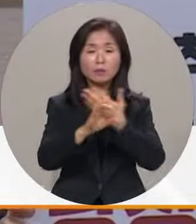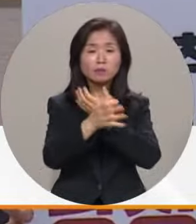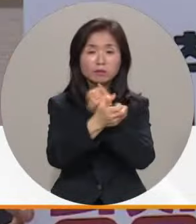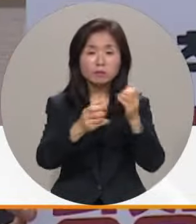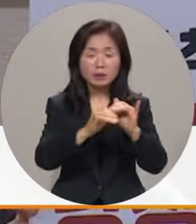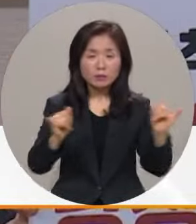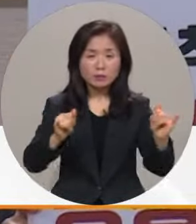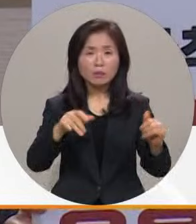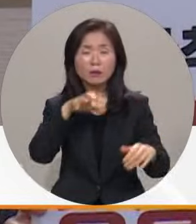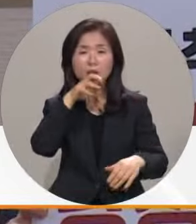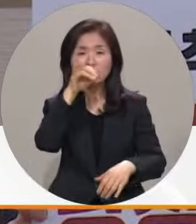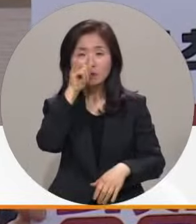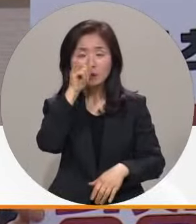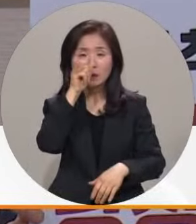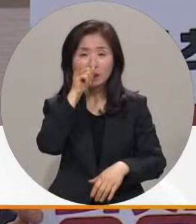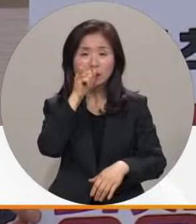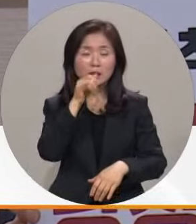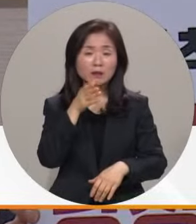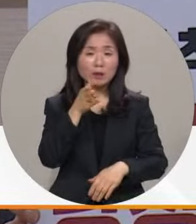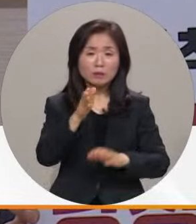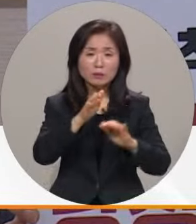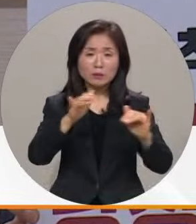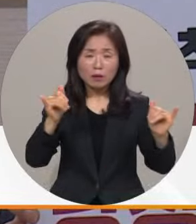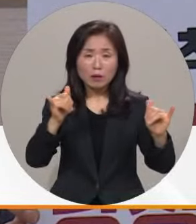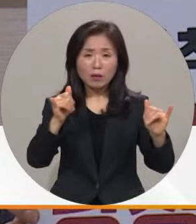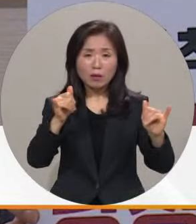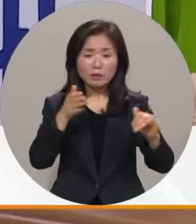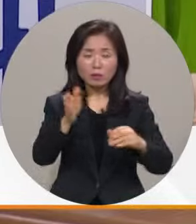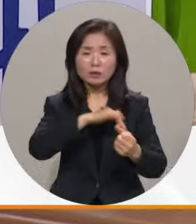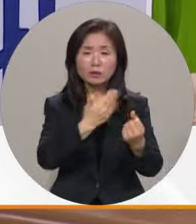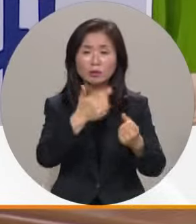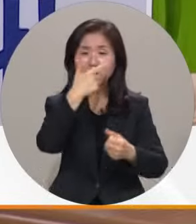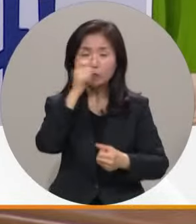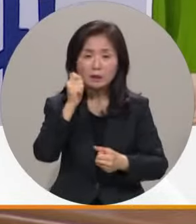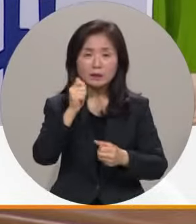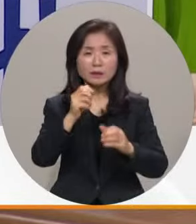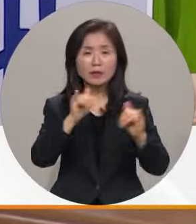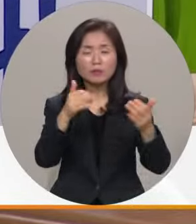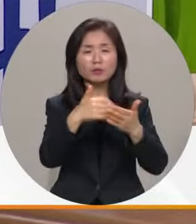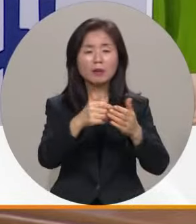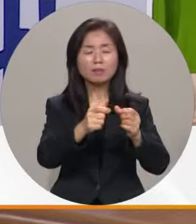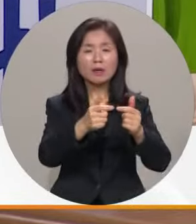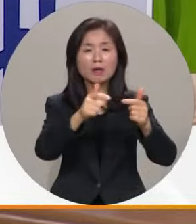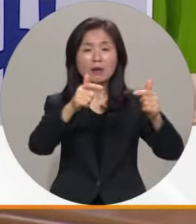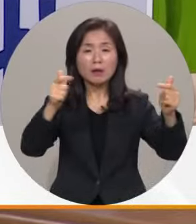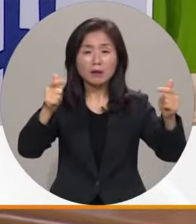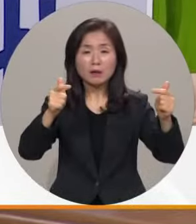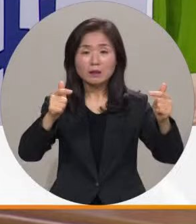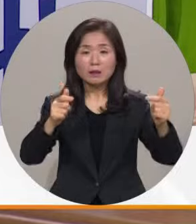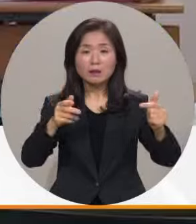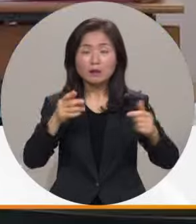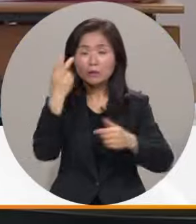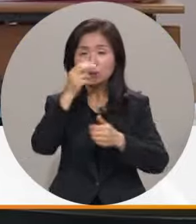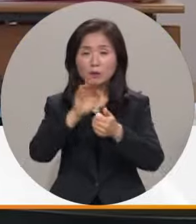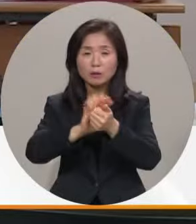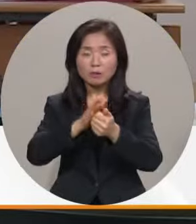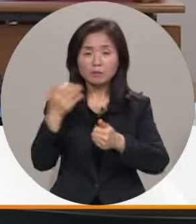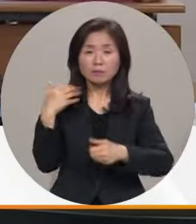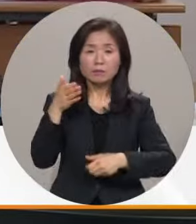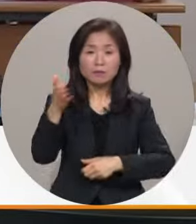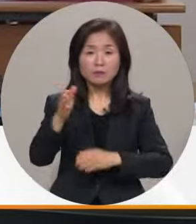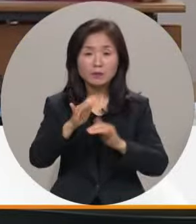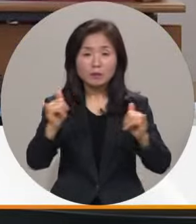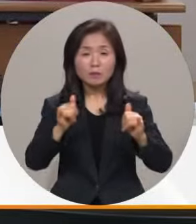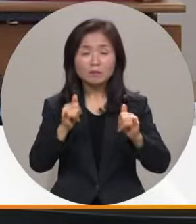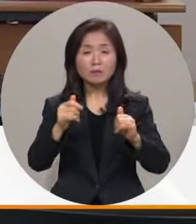계약직 퇴직 교원 등 전문성이 부족한 불안정 인력만 대거 양산하고 돌봄 전담사 반가우 강사 같은 학교 비정규직의